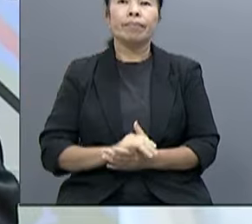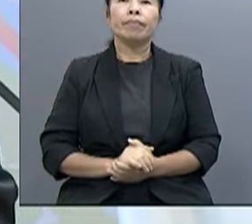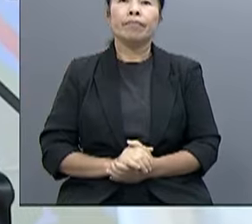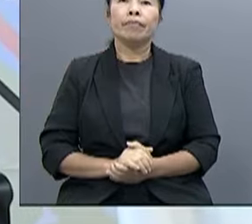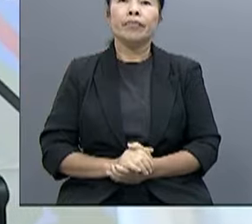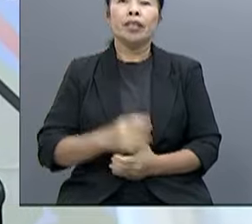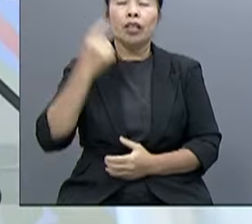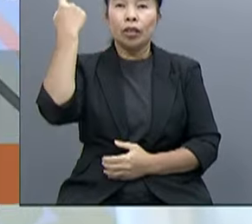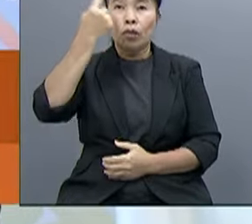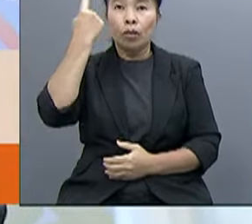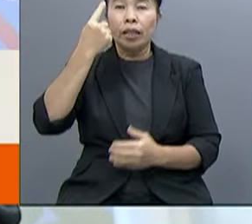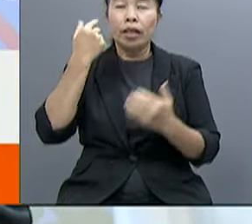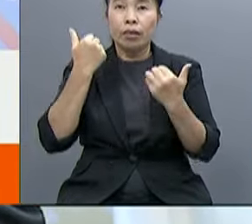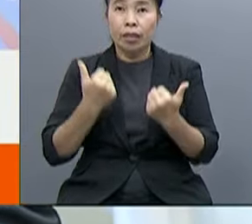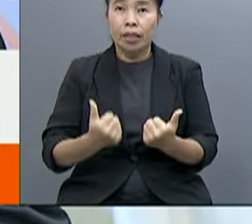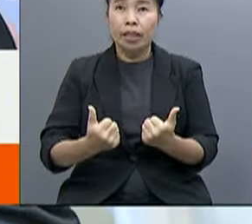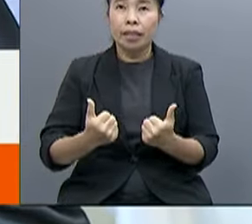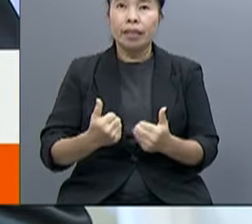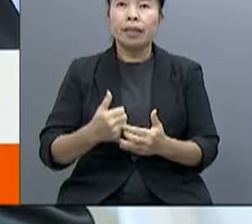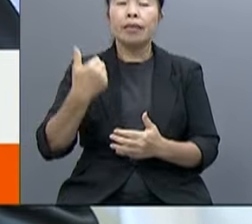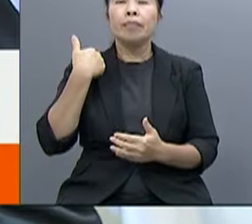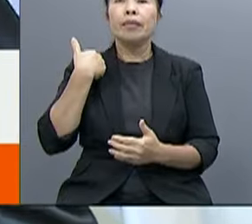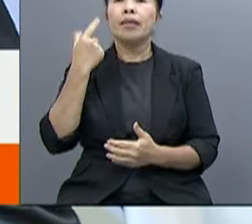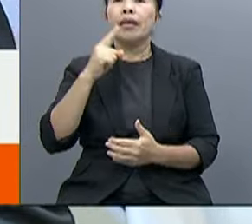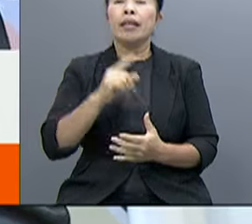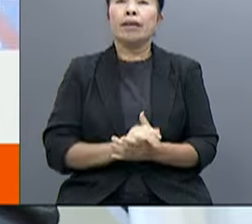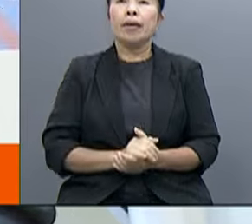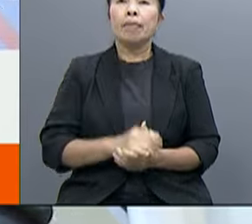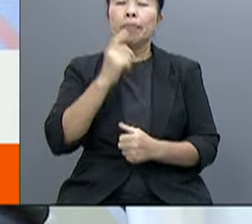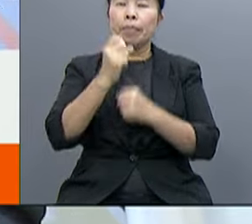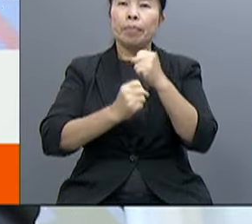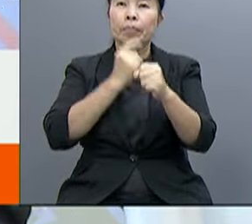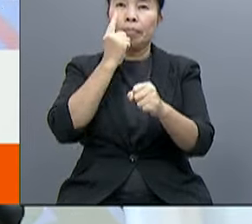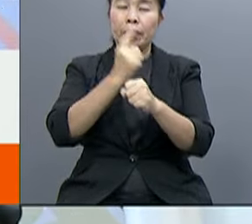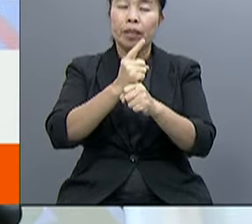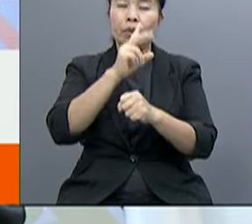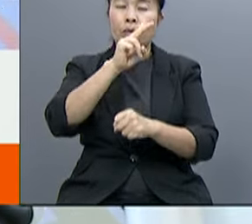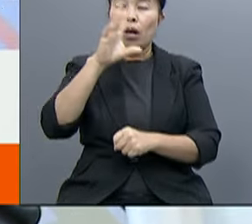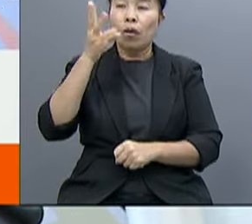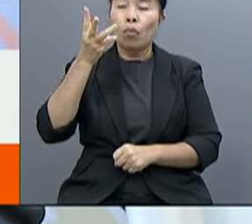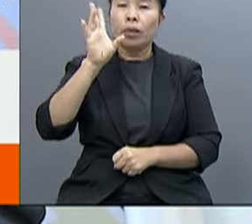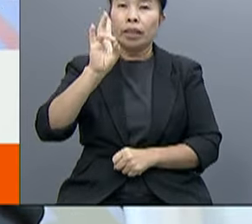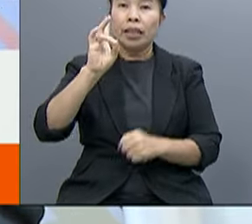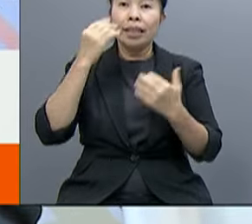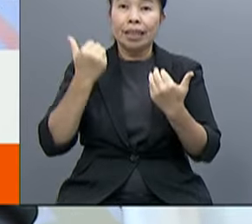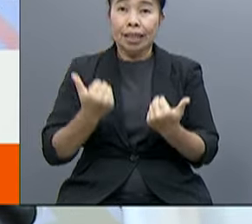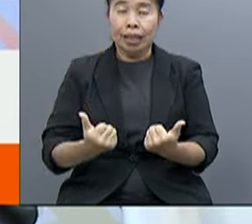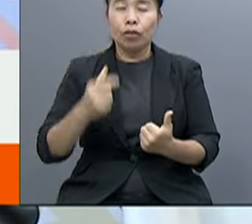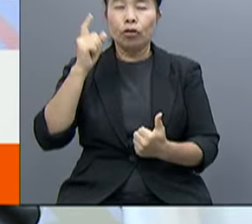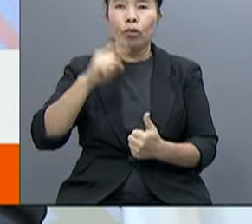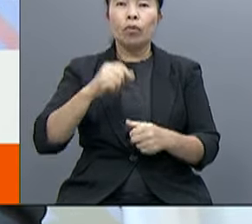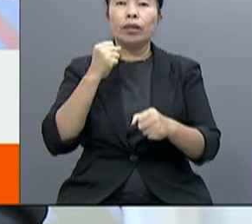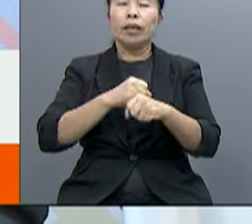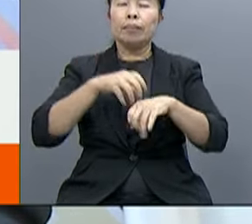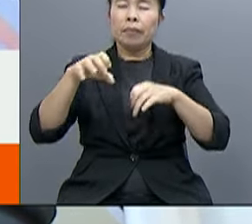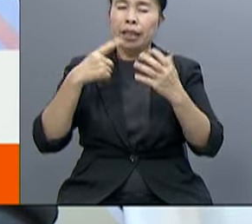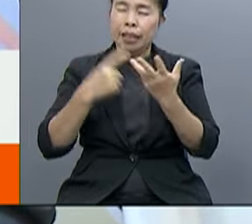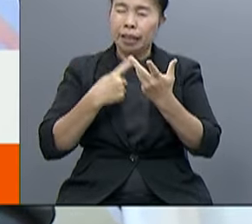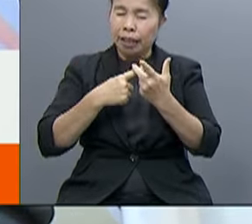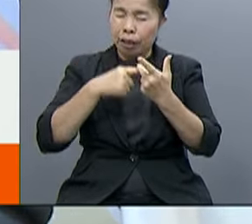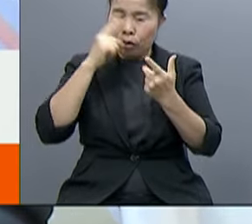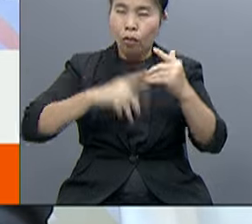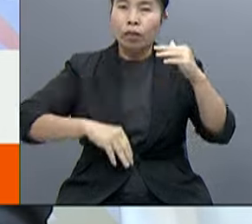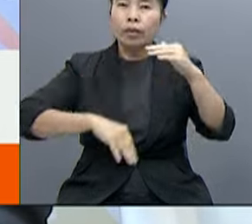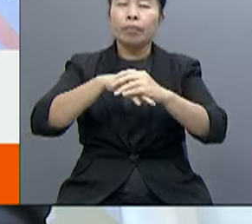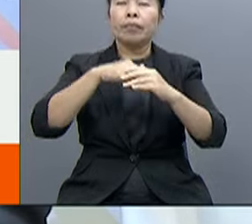การท่องเที่ยวที่ท่านนายกให้การบ้านไว้ก็คือปี67นี้จะต้องเป็นปีที่จัดหารายได้เข้าประเท